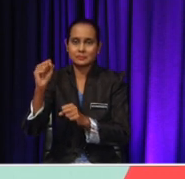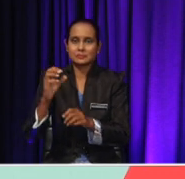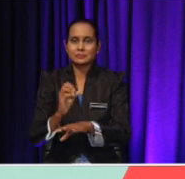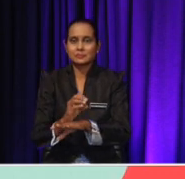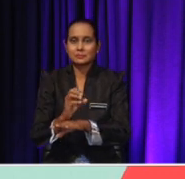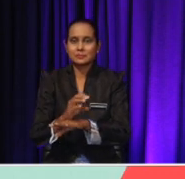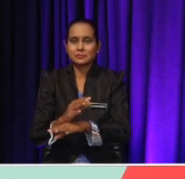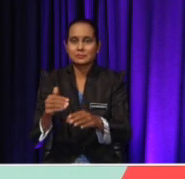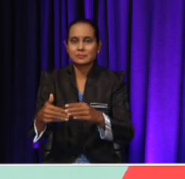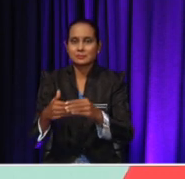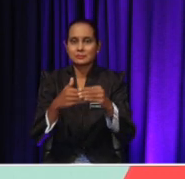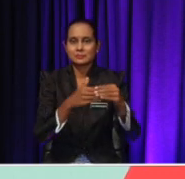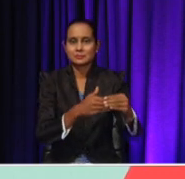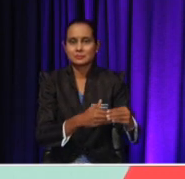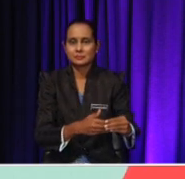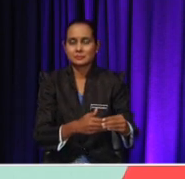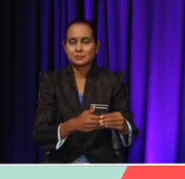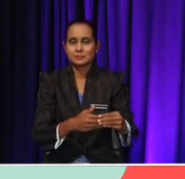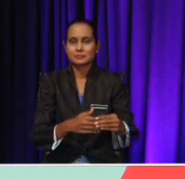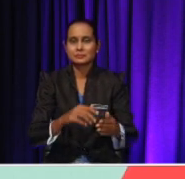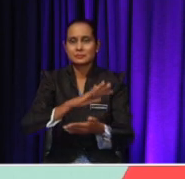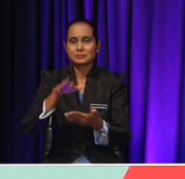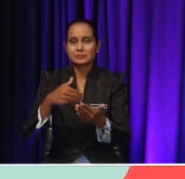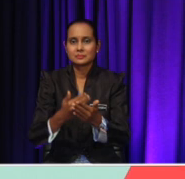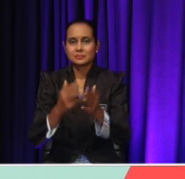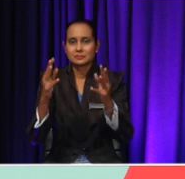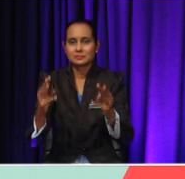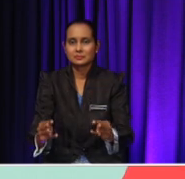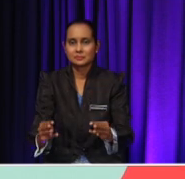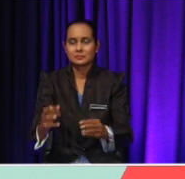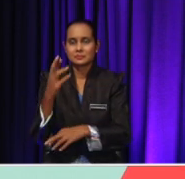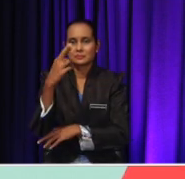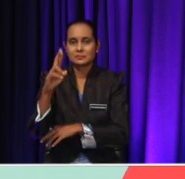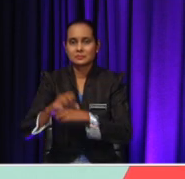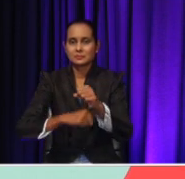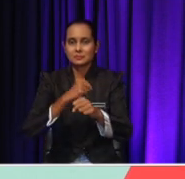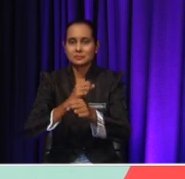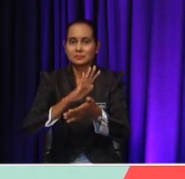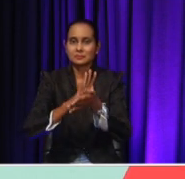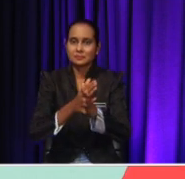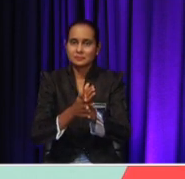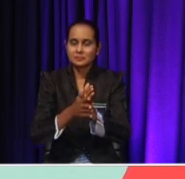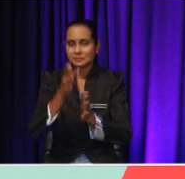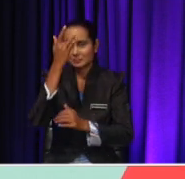pemimpin yang ditanyakan segala Umay Seribu Tahun katanya menjadi Hikmat